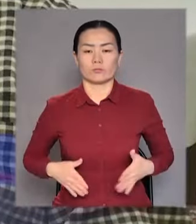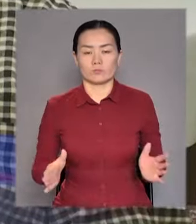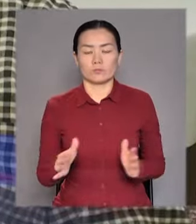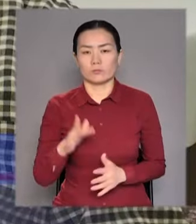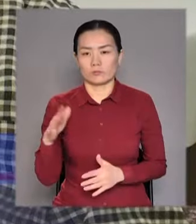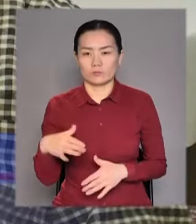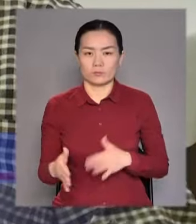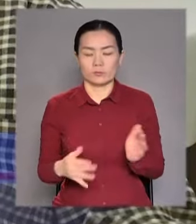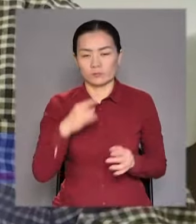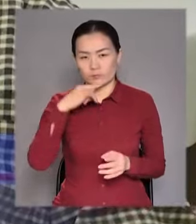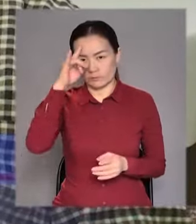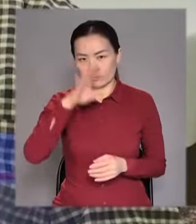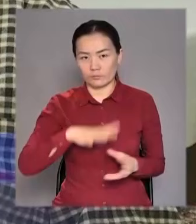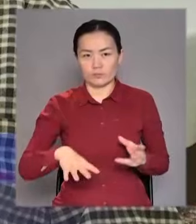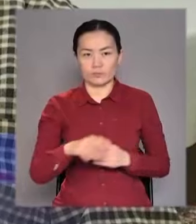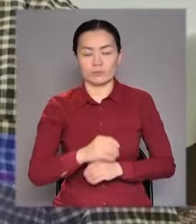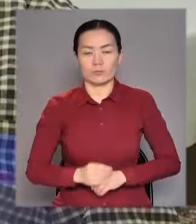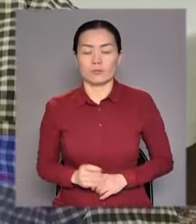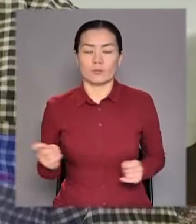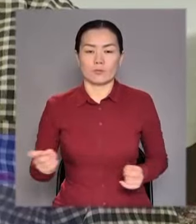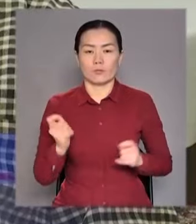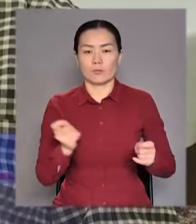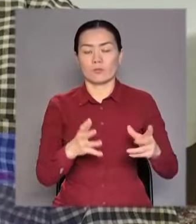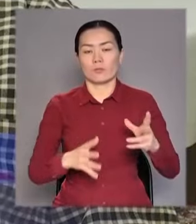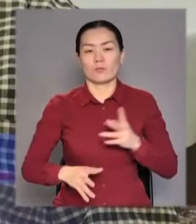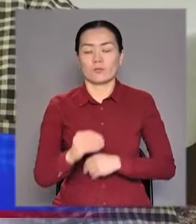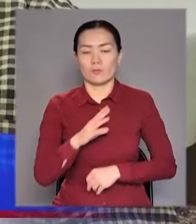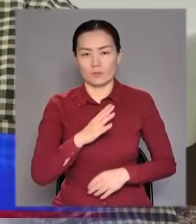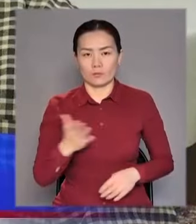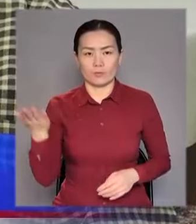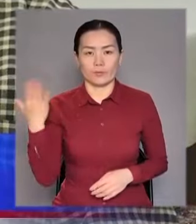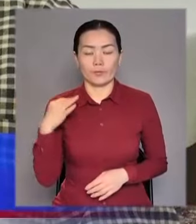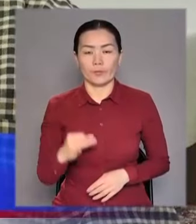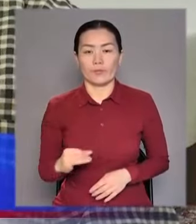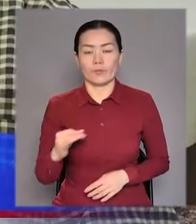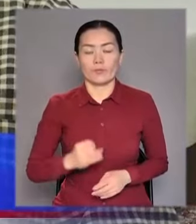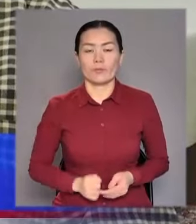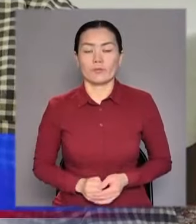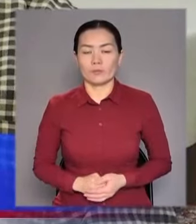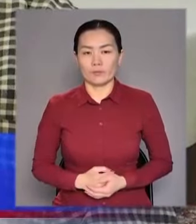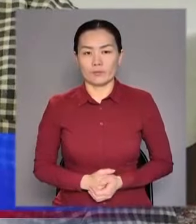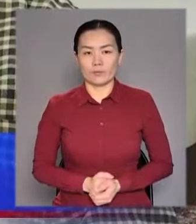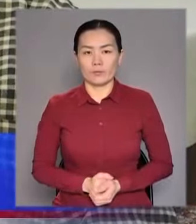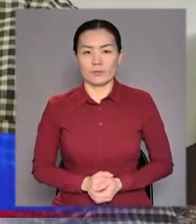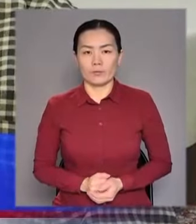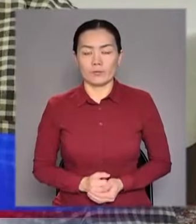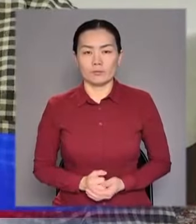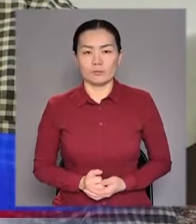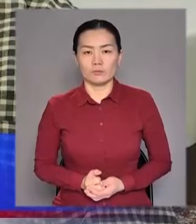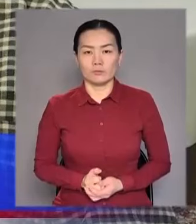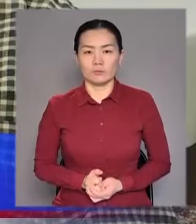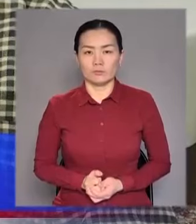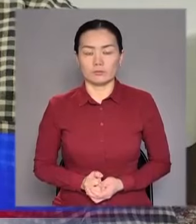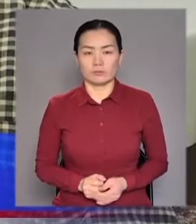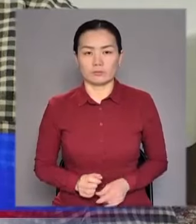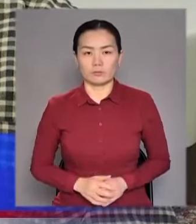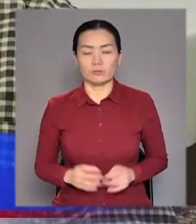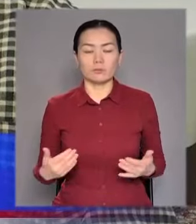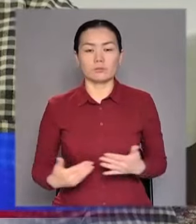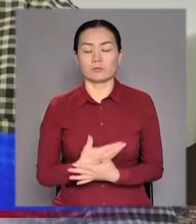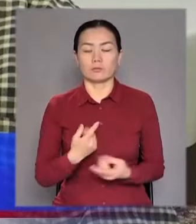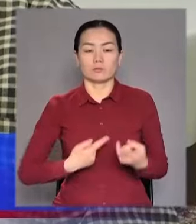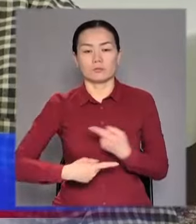орта жүз мына жақта деп, жермексіні тойлаймыз деп, әйтеуір былай-былай жан жаққа кетіп жатыр. Ол шындығында жылдың